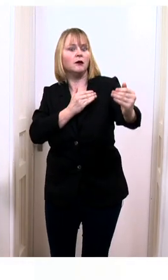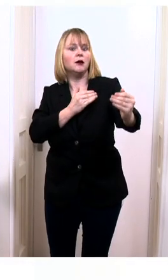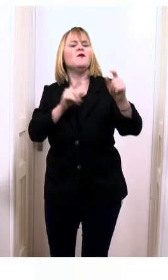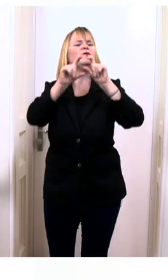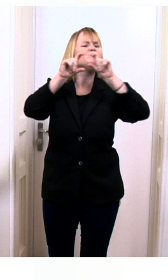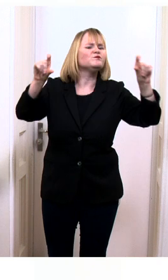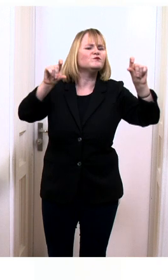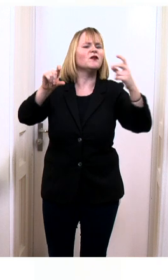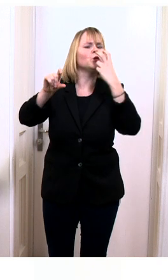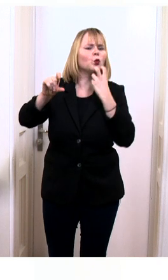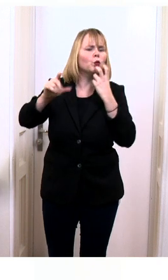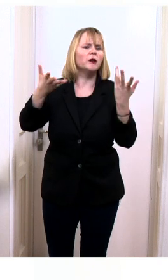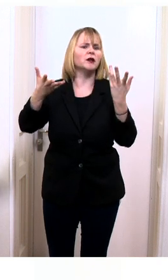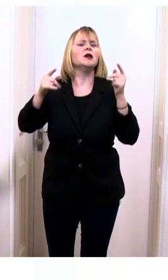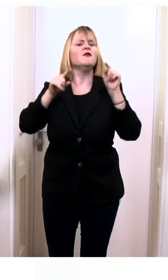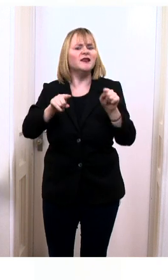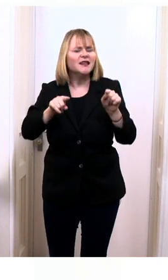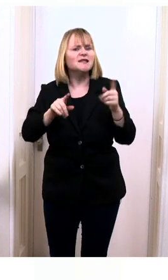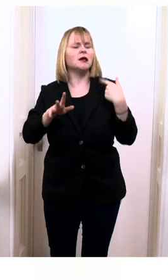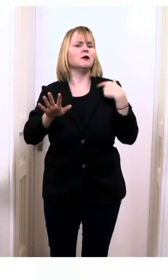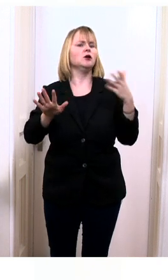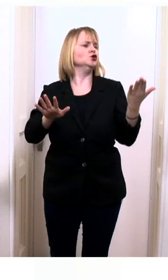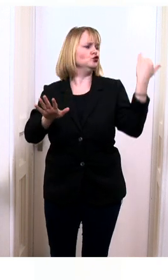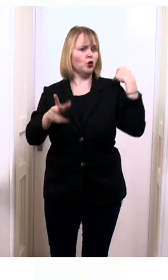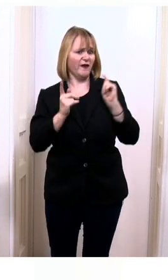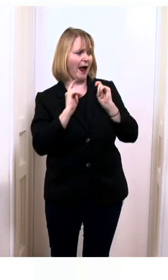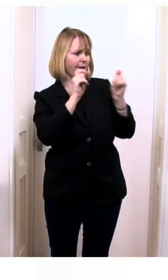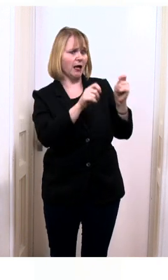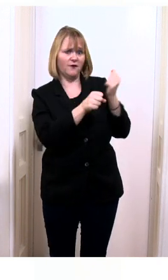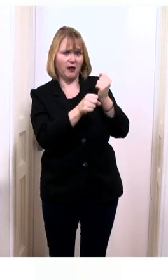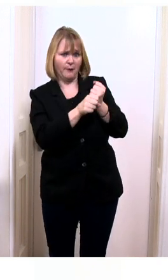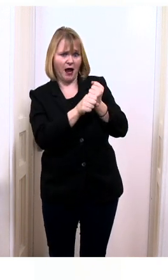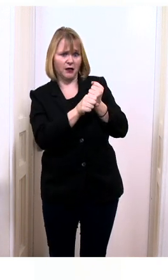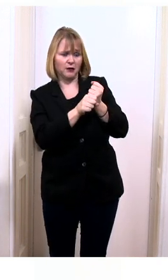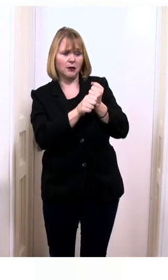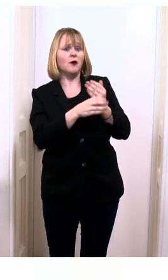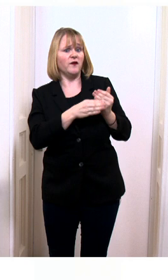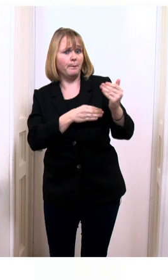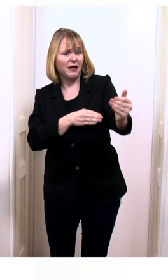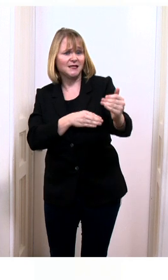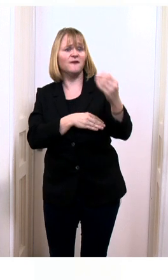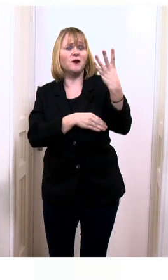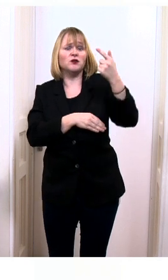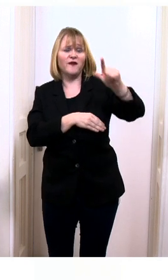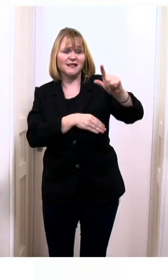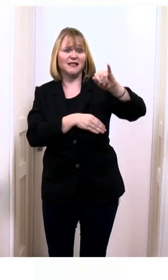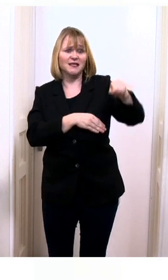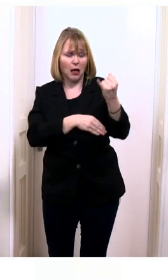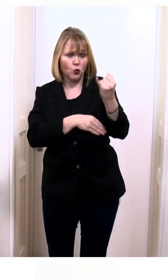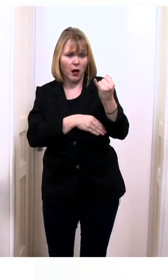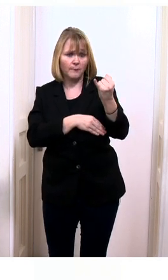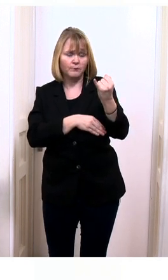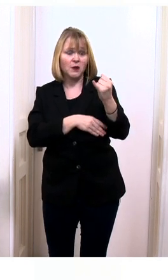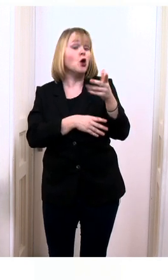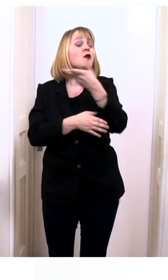verlängern. Wer den Antrag für diese Leistungen bereits gestellt hat, also für die Zeit bis zum 10. Januar, muss für die